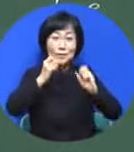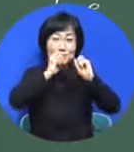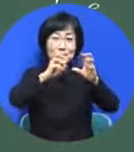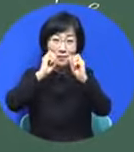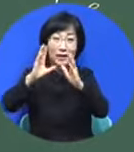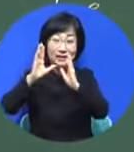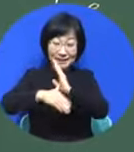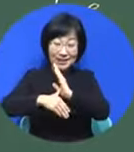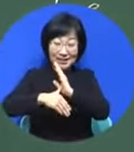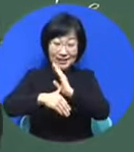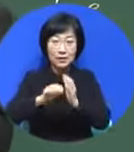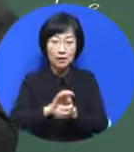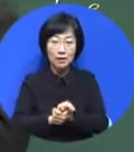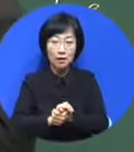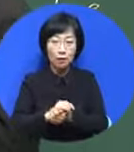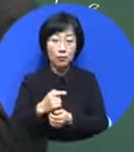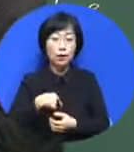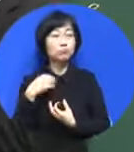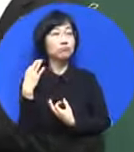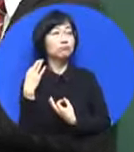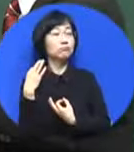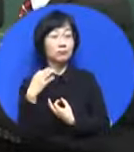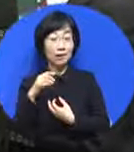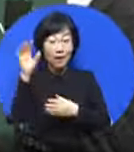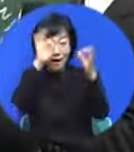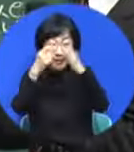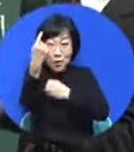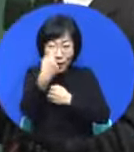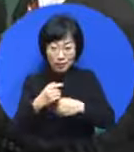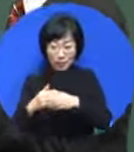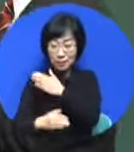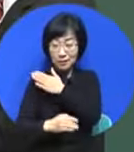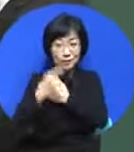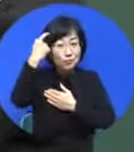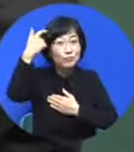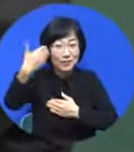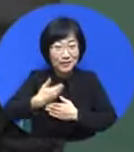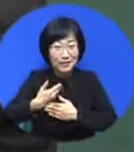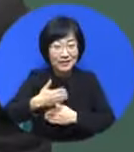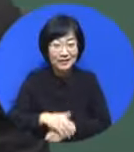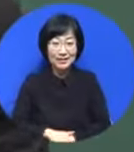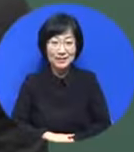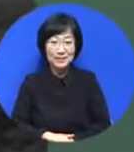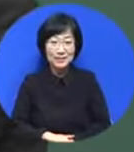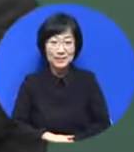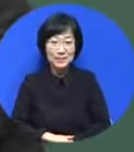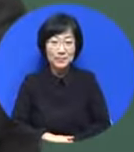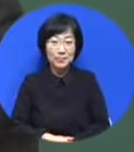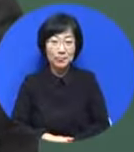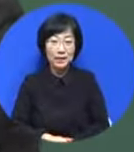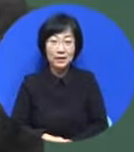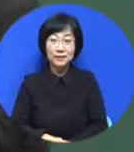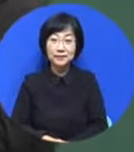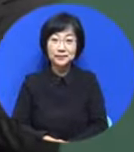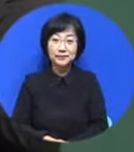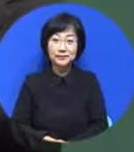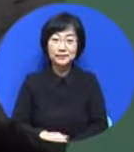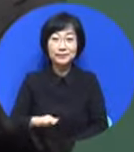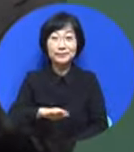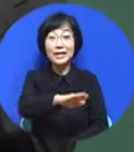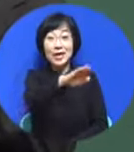in the military, I was just sitting still, but people would come to me asking me things. 여러분, 어느 시간표가 오면 이 사실 하나님의 나라 역사이기 때문에 다른